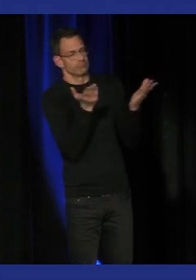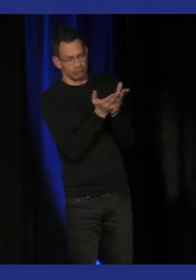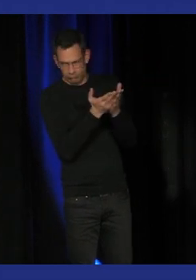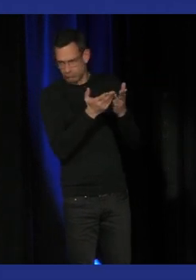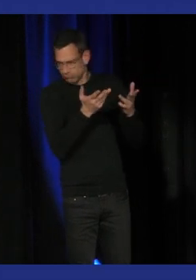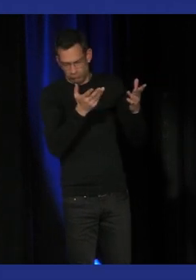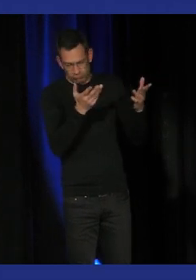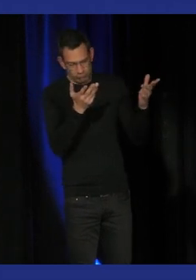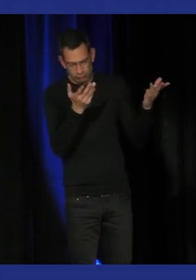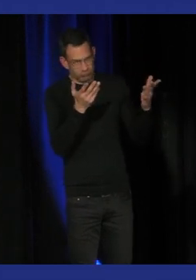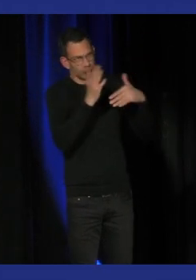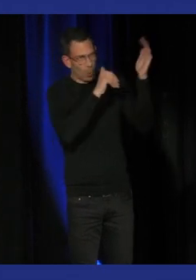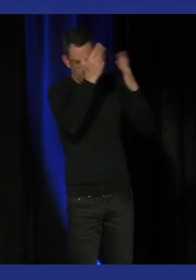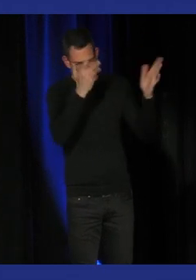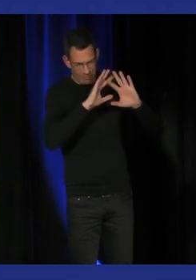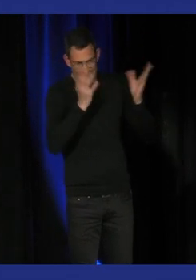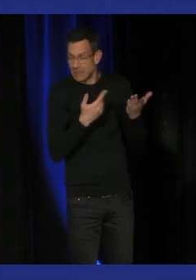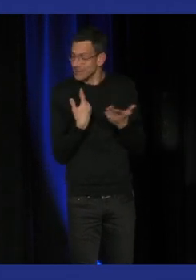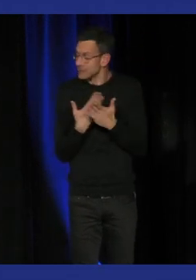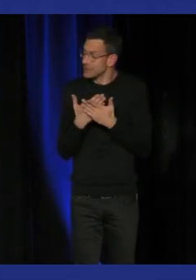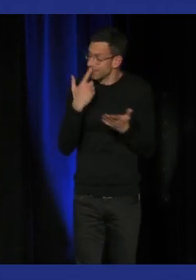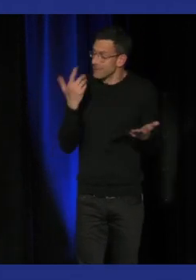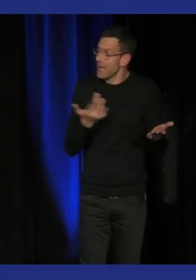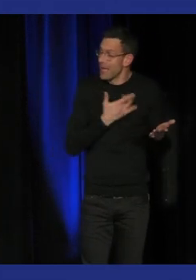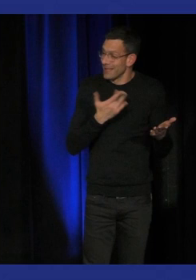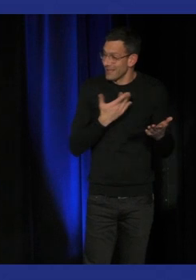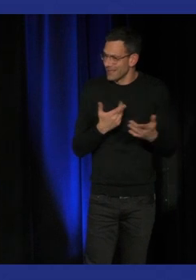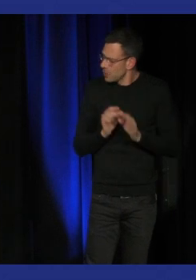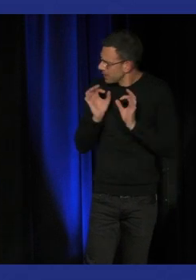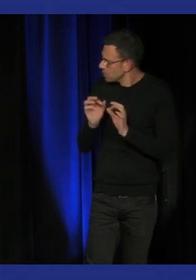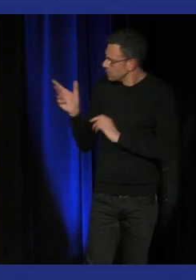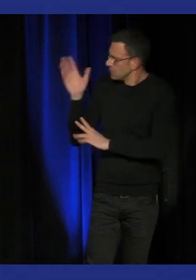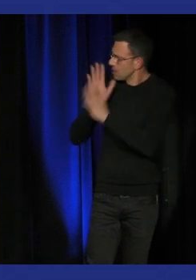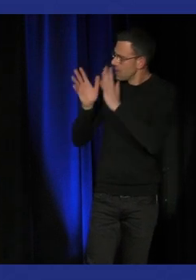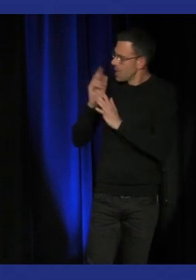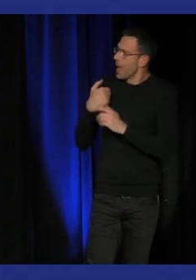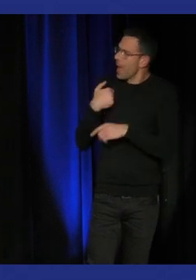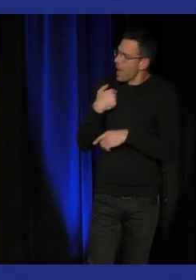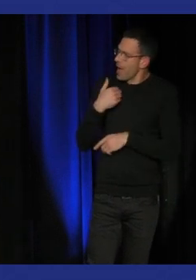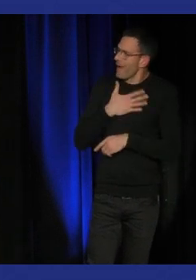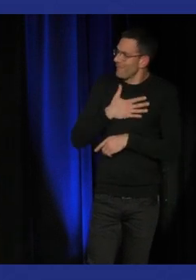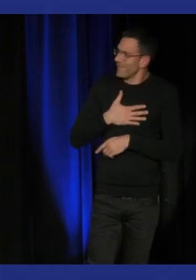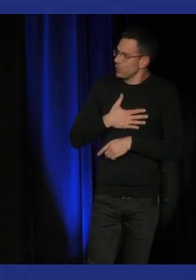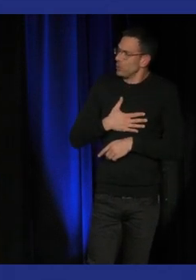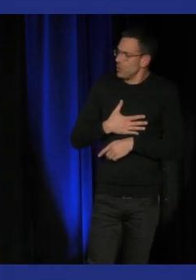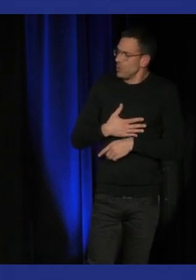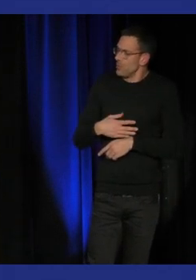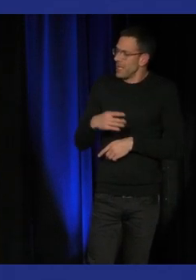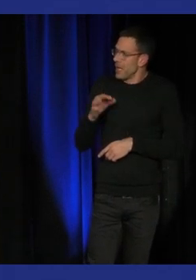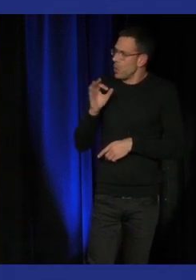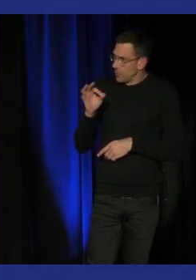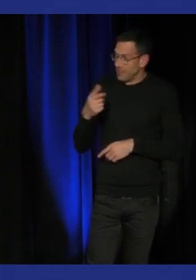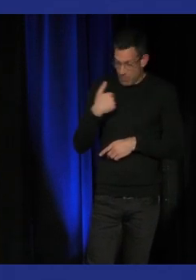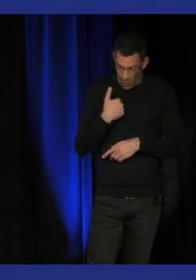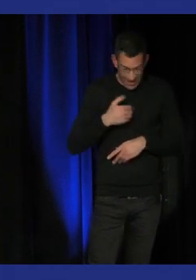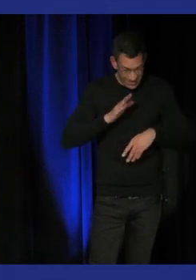des. Et je trouve ça très intéressant parce que et puis quand je vous entends, ça me fait beaucoup de bien, sauf que moi qui suis sur le terrain, enfin vous êtes sur des